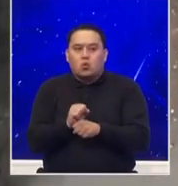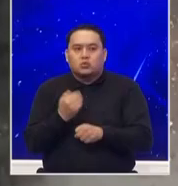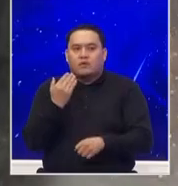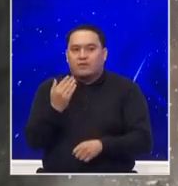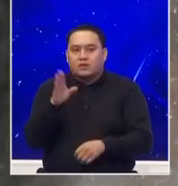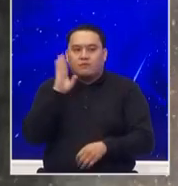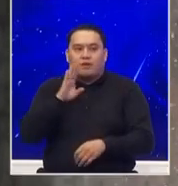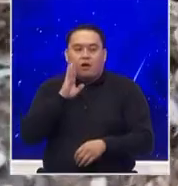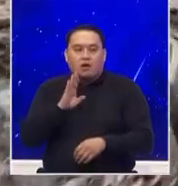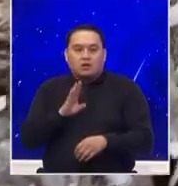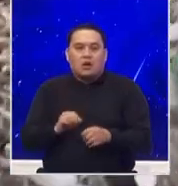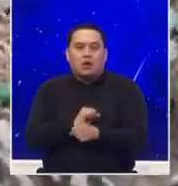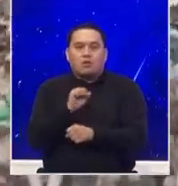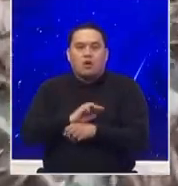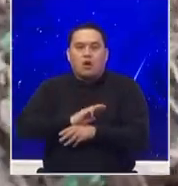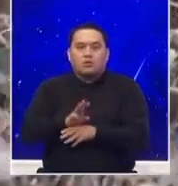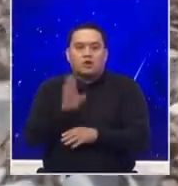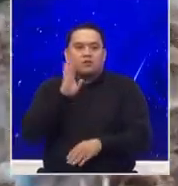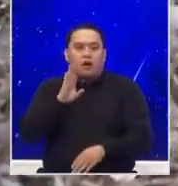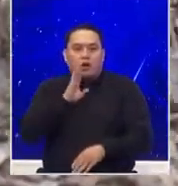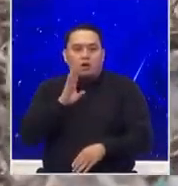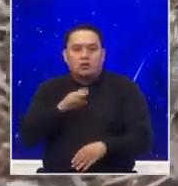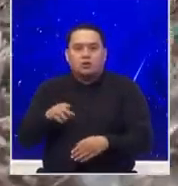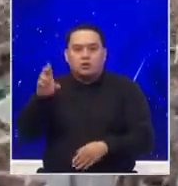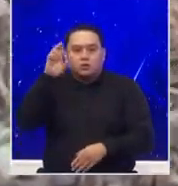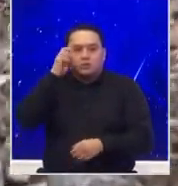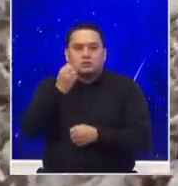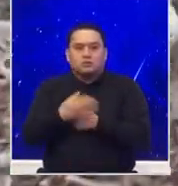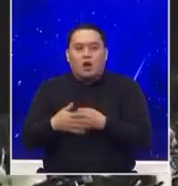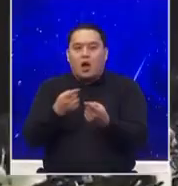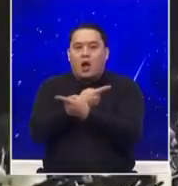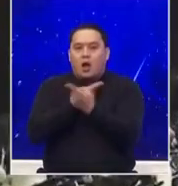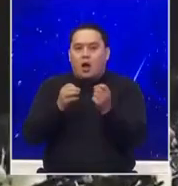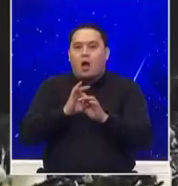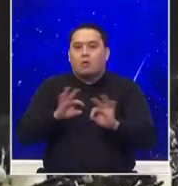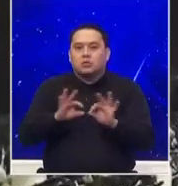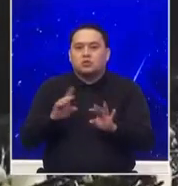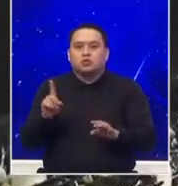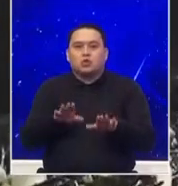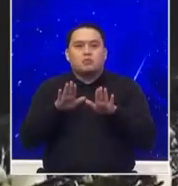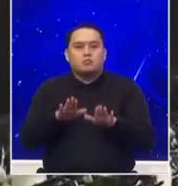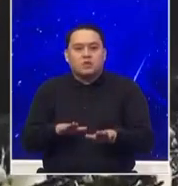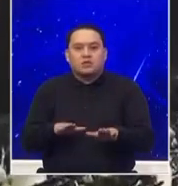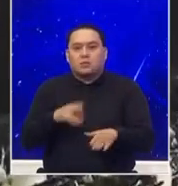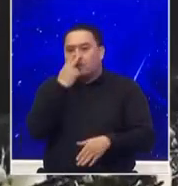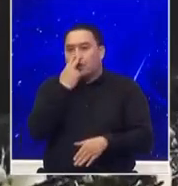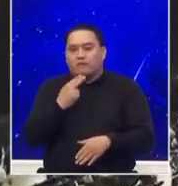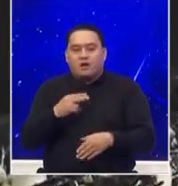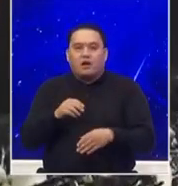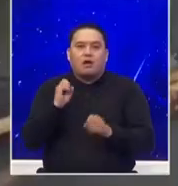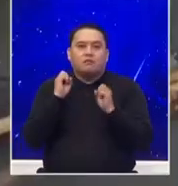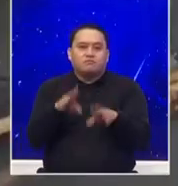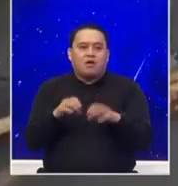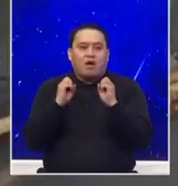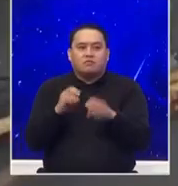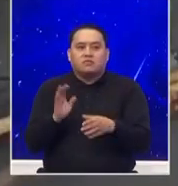и водохранилища, которые обеспечивают водой и энергией столицу. Экологи объясняют ситуацию тем, что местные жители привыкли выбрасывать в реку